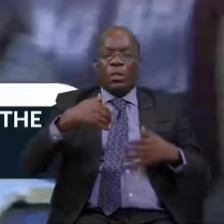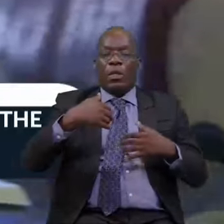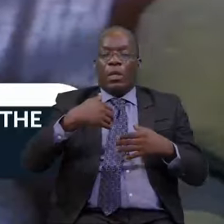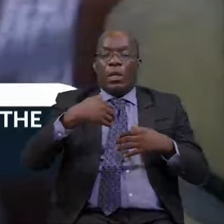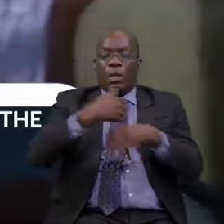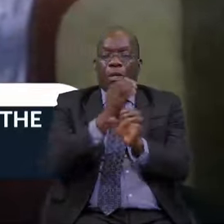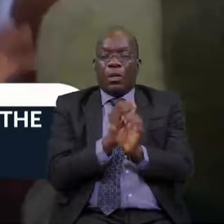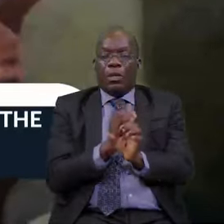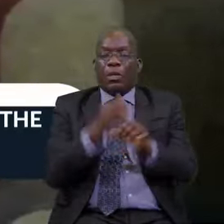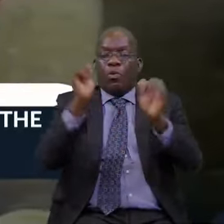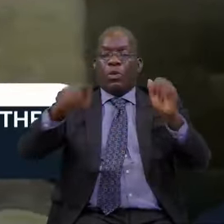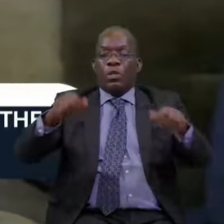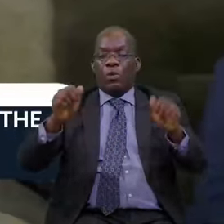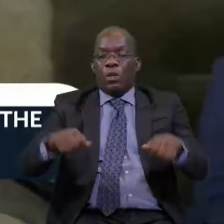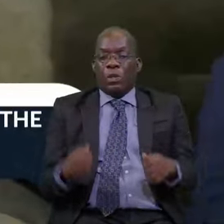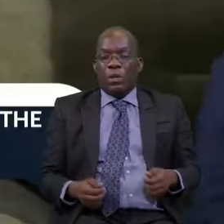Les possibilités